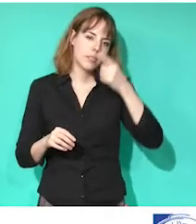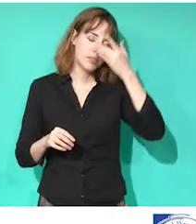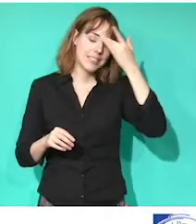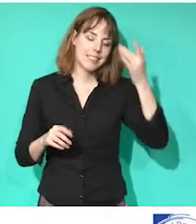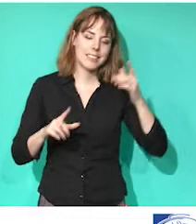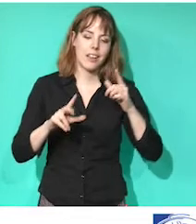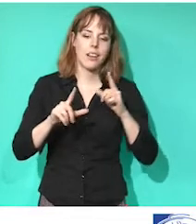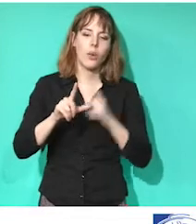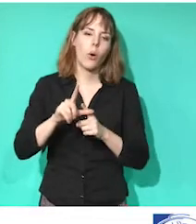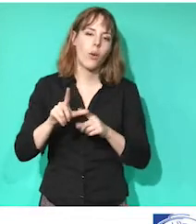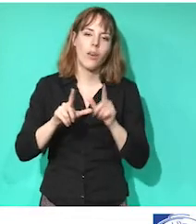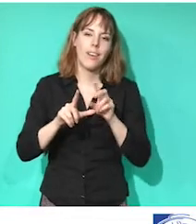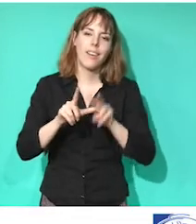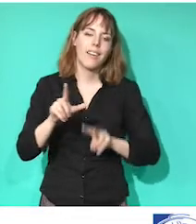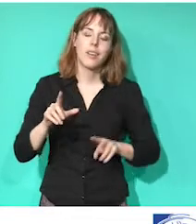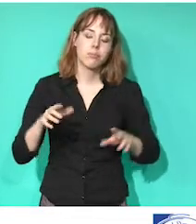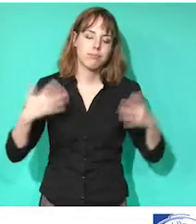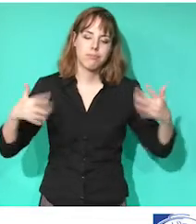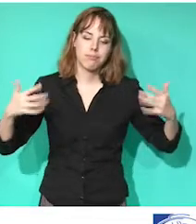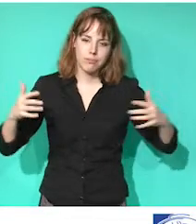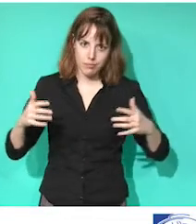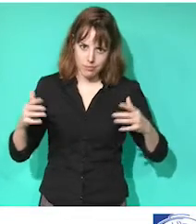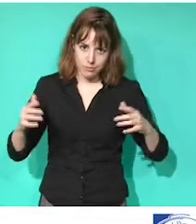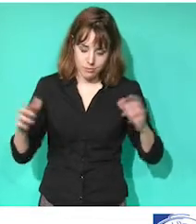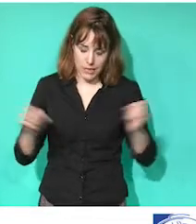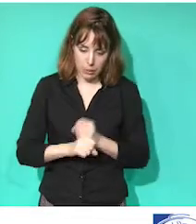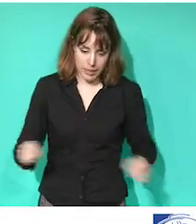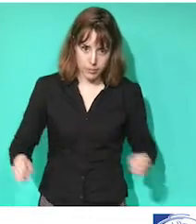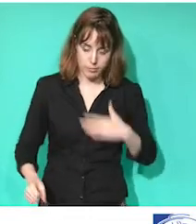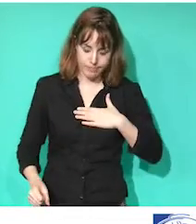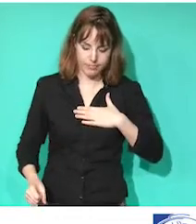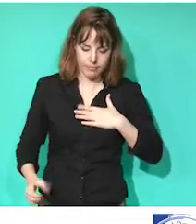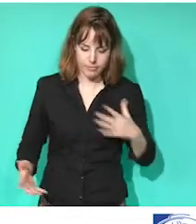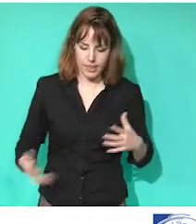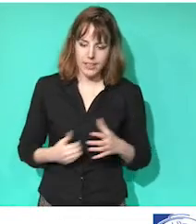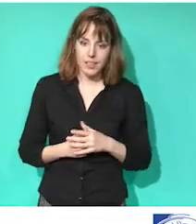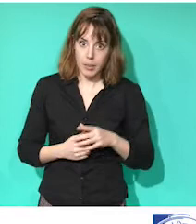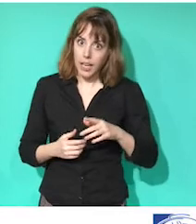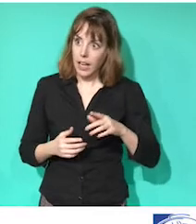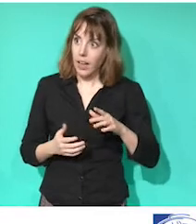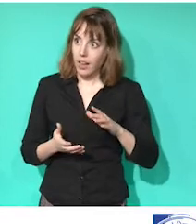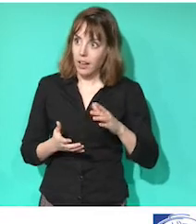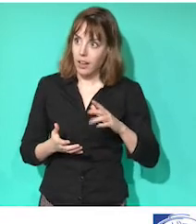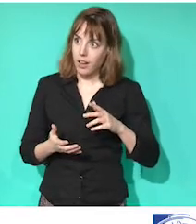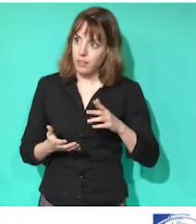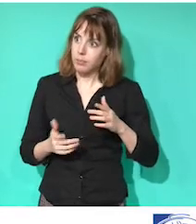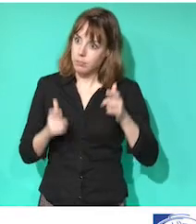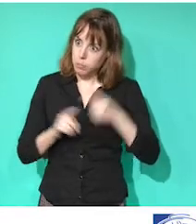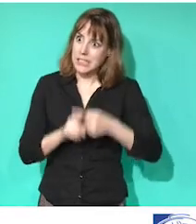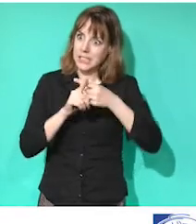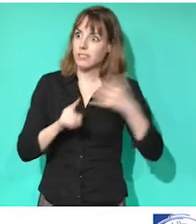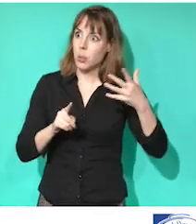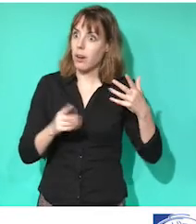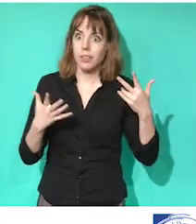Saint-Laurent, en effet, c'est, voilà. Mais c'est le contre-exemple absolu. Mais exactement. Ce qui est quand même encourageant, c'est que ça n'a pas tenu 8 jours. Voilà. Grâce à la mobilisation de tous les